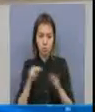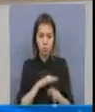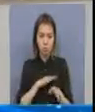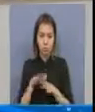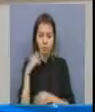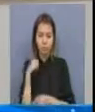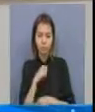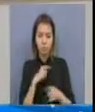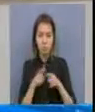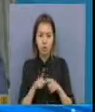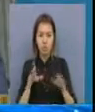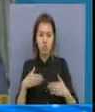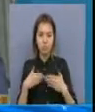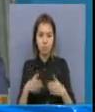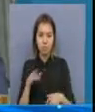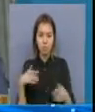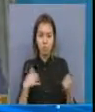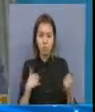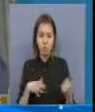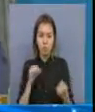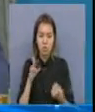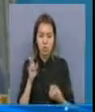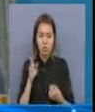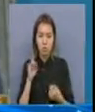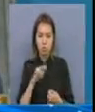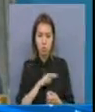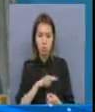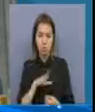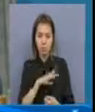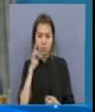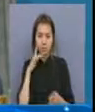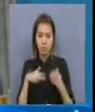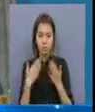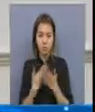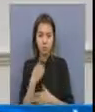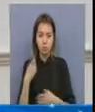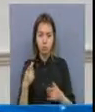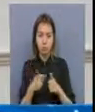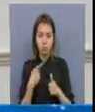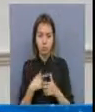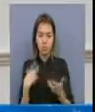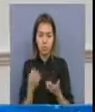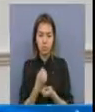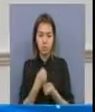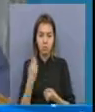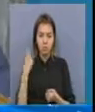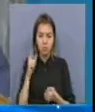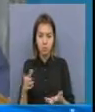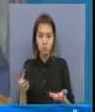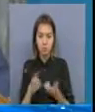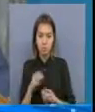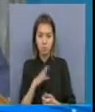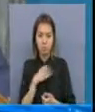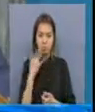Өзі осы оқу ордасының түлегі, домбыра және дирижер мамандықтарына оқыған. Қазақстанның 100 жаңа есімі жобасының жеңімпазы. Елбасы қабылдауында